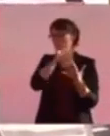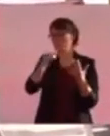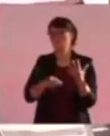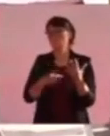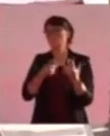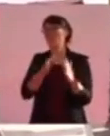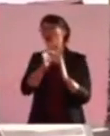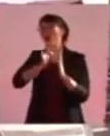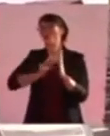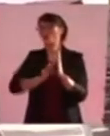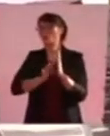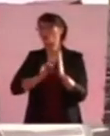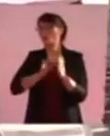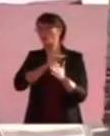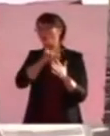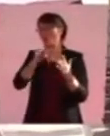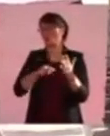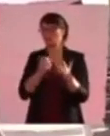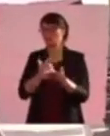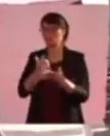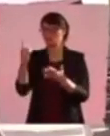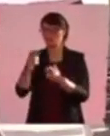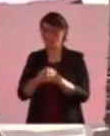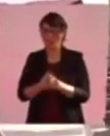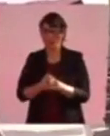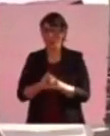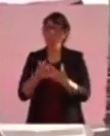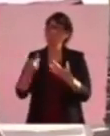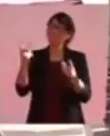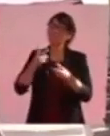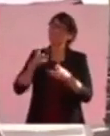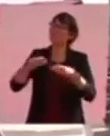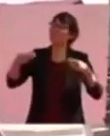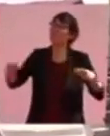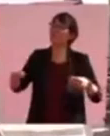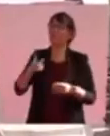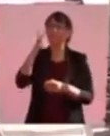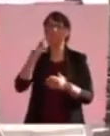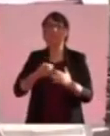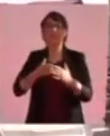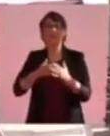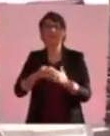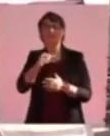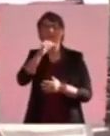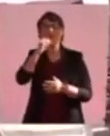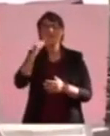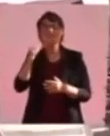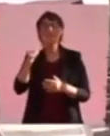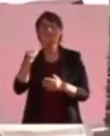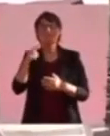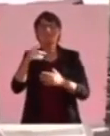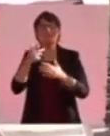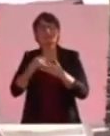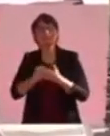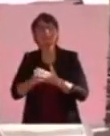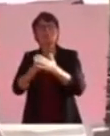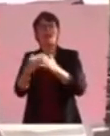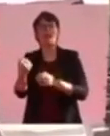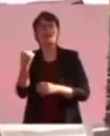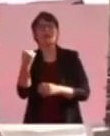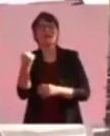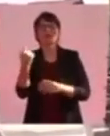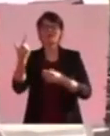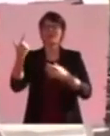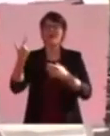a proposito di luoghi e strumenti della proiezione occorre dear donare e rafforzare le agenzie per l'ambiente promuovere il coordinamento